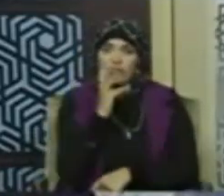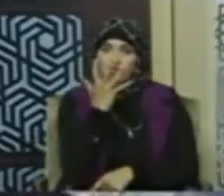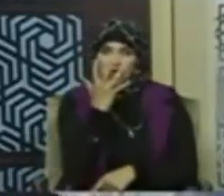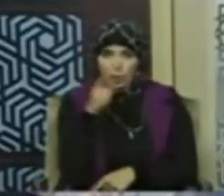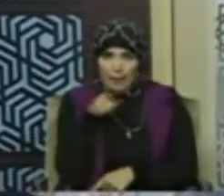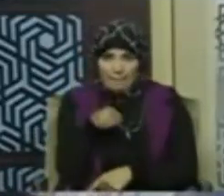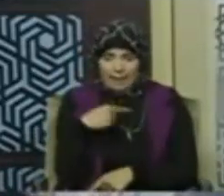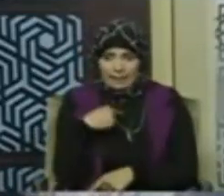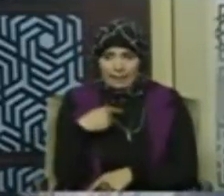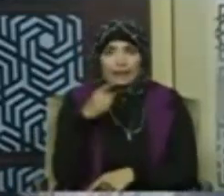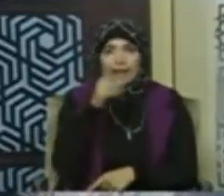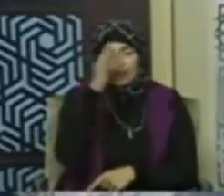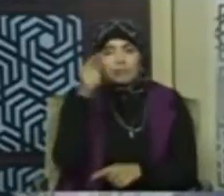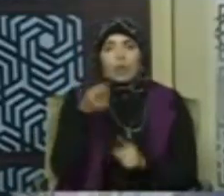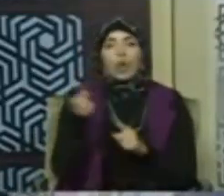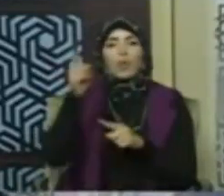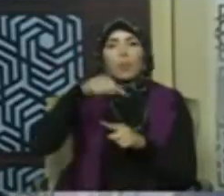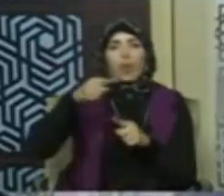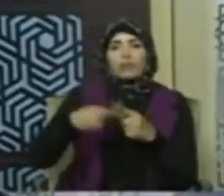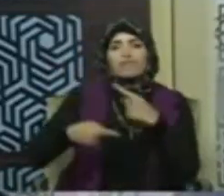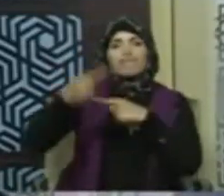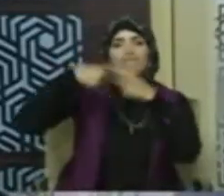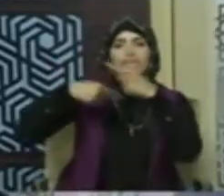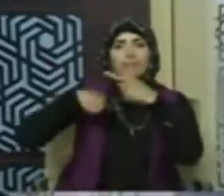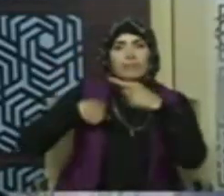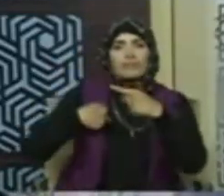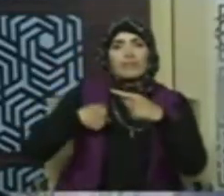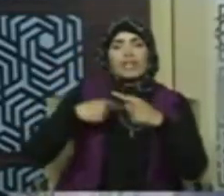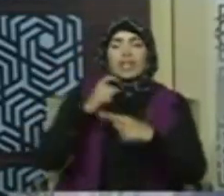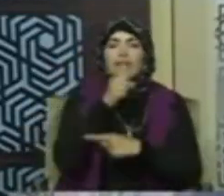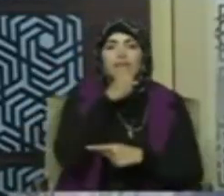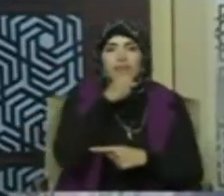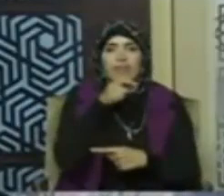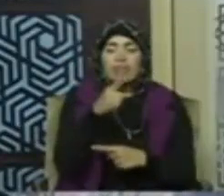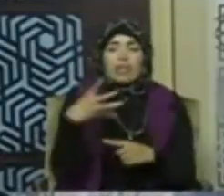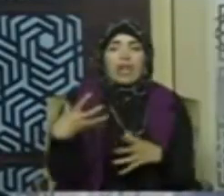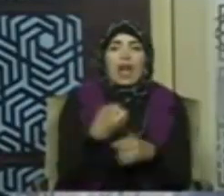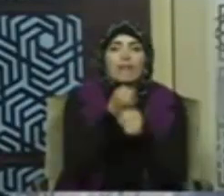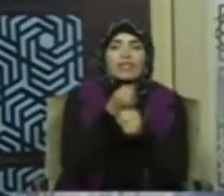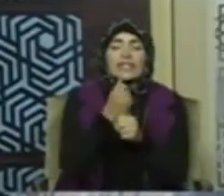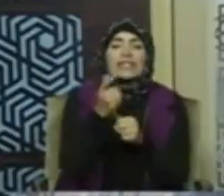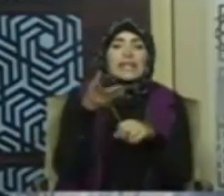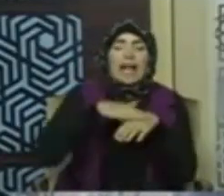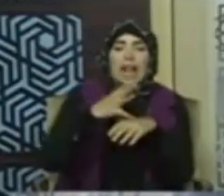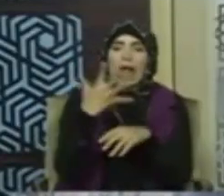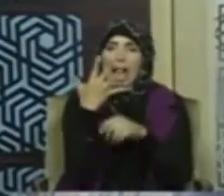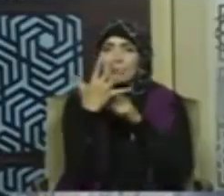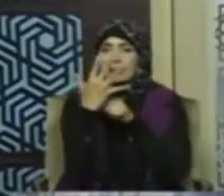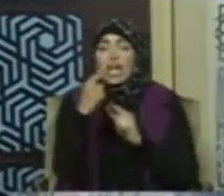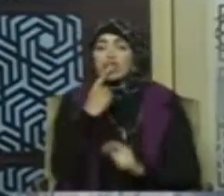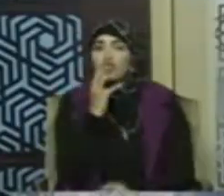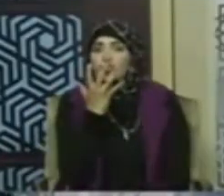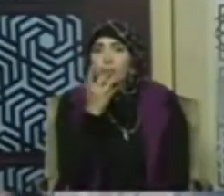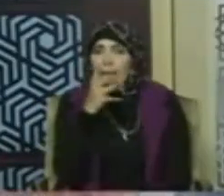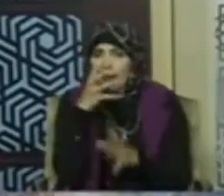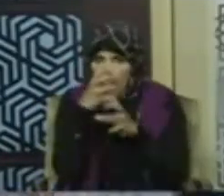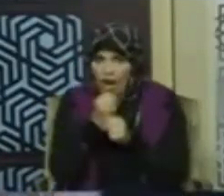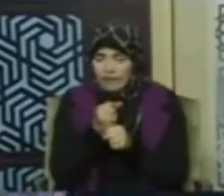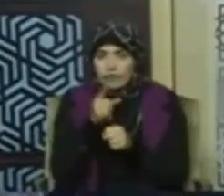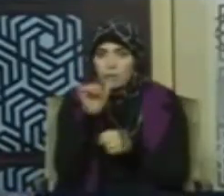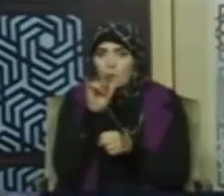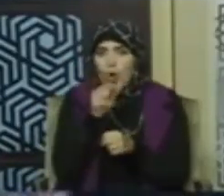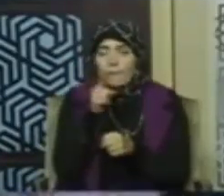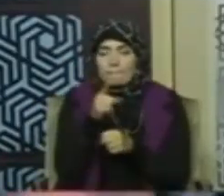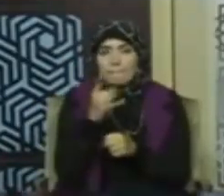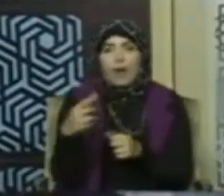تجده غدا في شيخوختك. اغتنم خمسا قبل خمس، منها أن تغتنم شبابك قبل